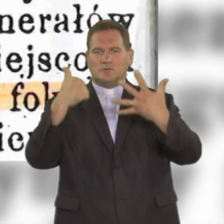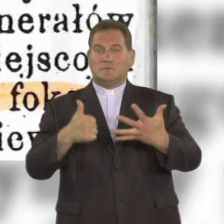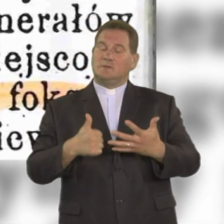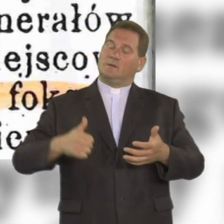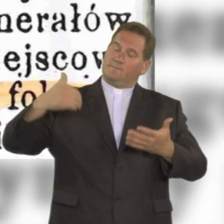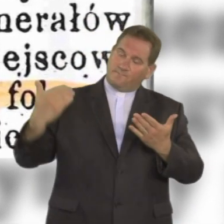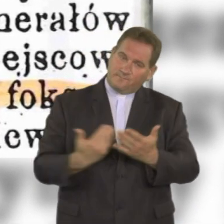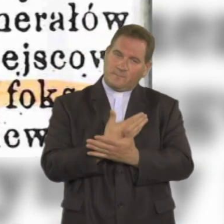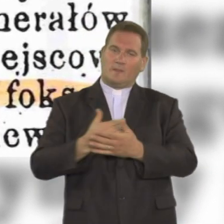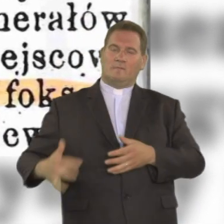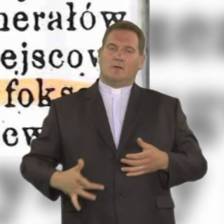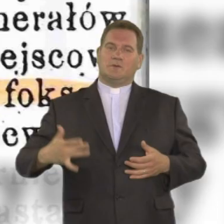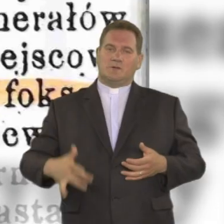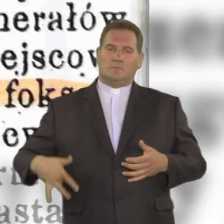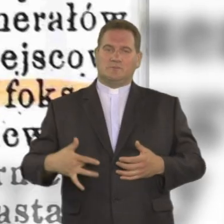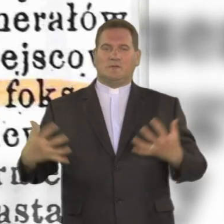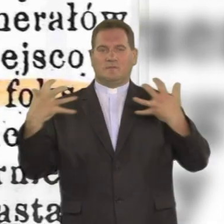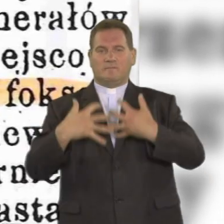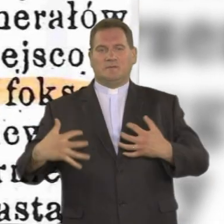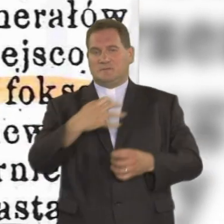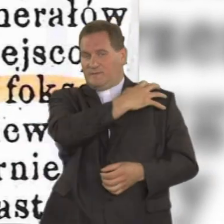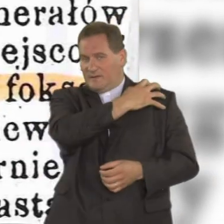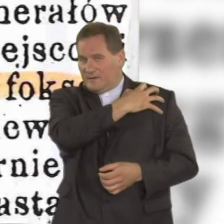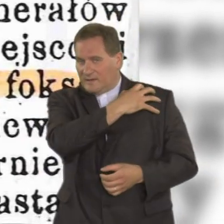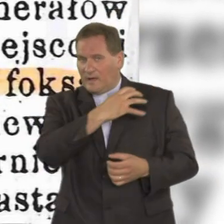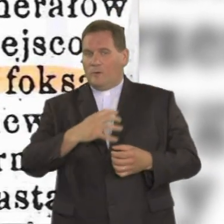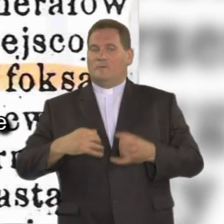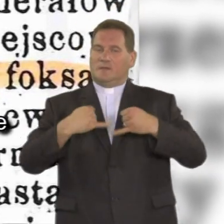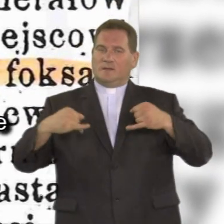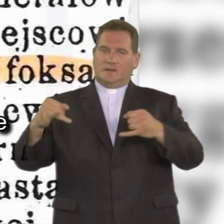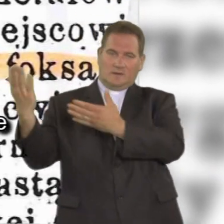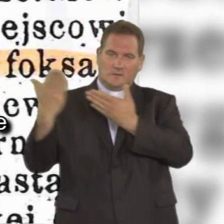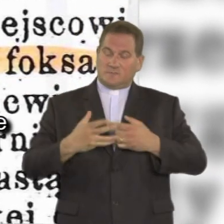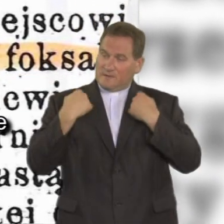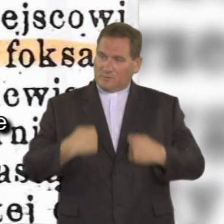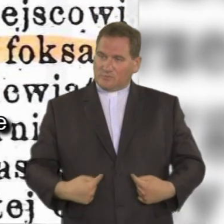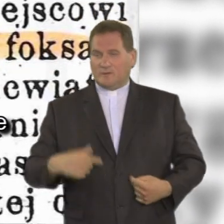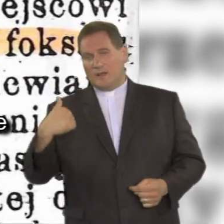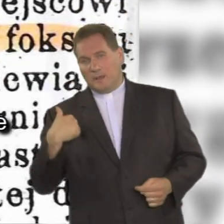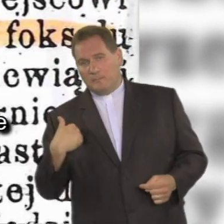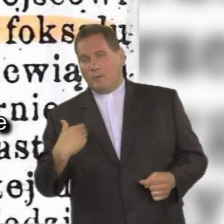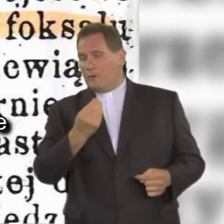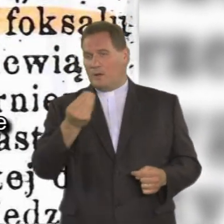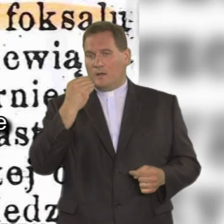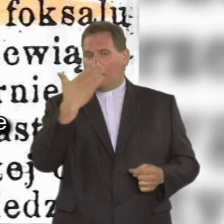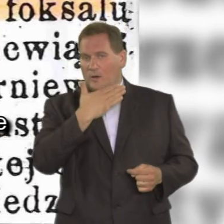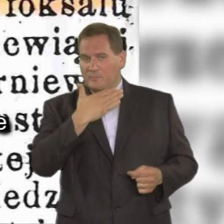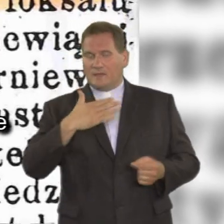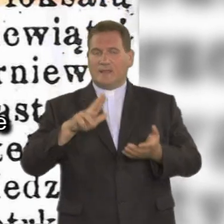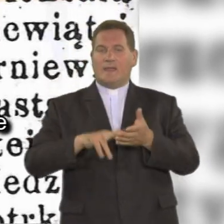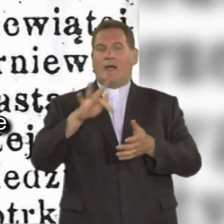namiestnik w towarzystwie generała Klein Michela, generałów i osób zaproszonych. Był dany obiad na Foksalu